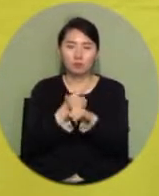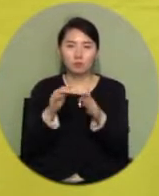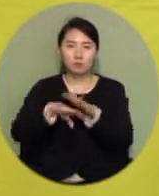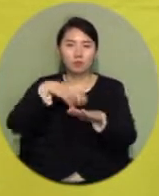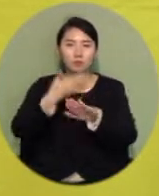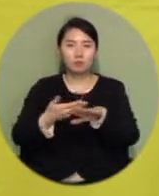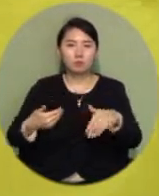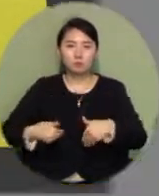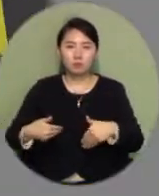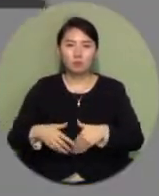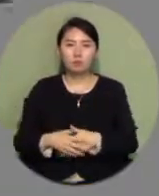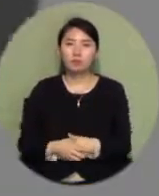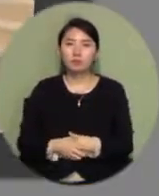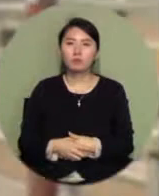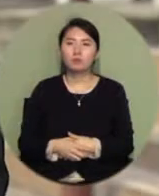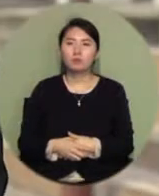필요하다.